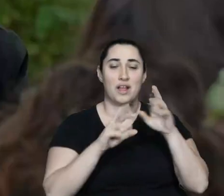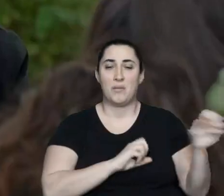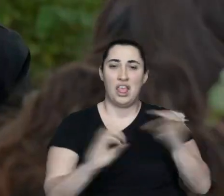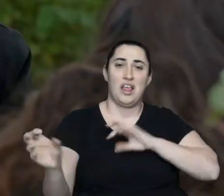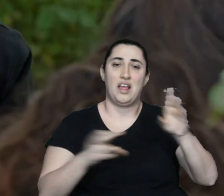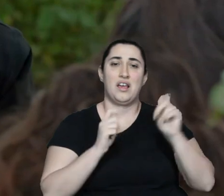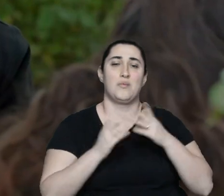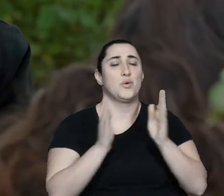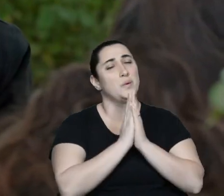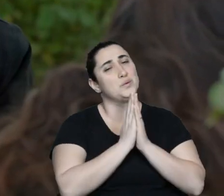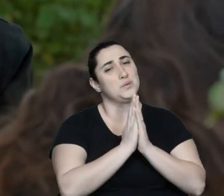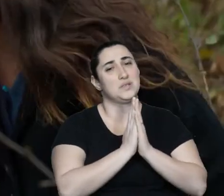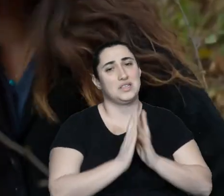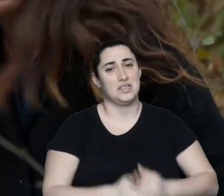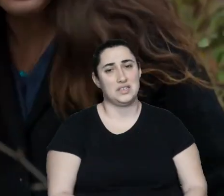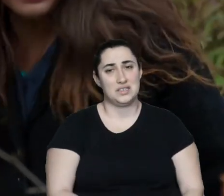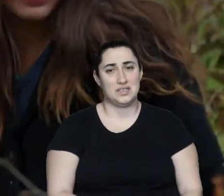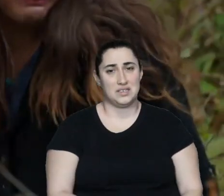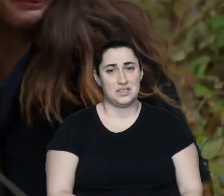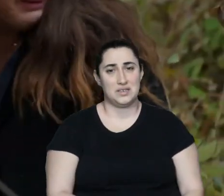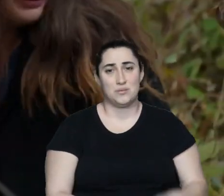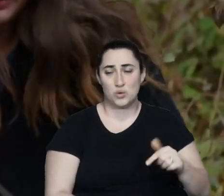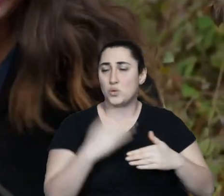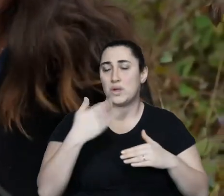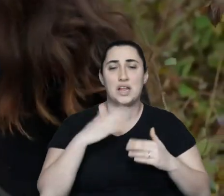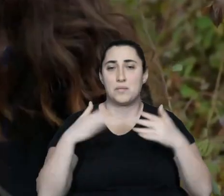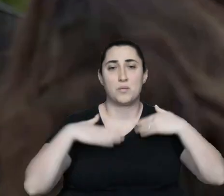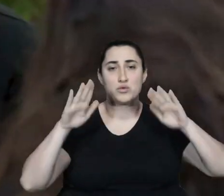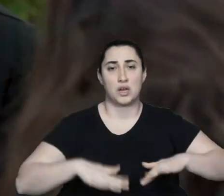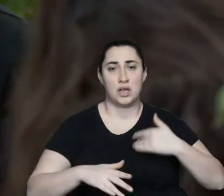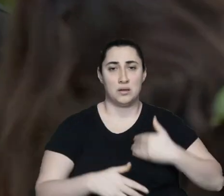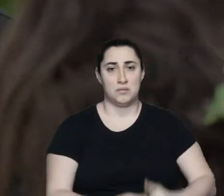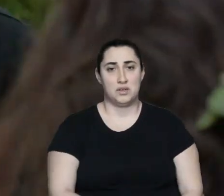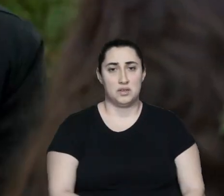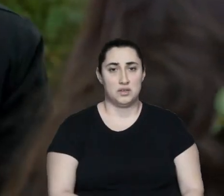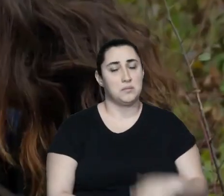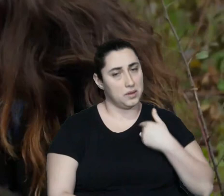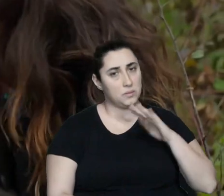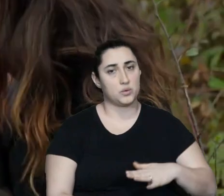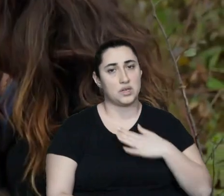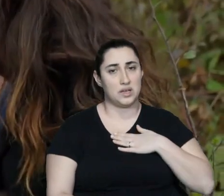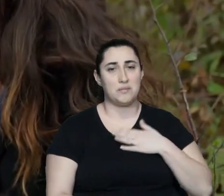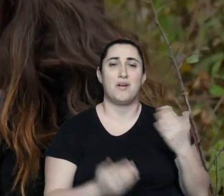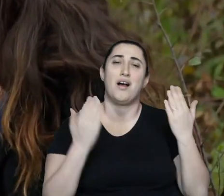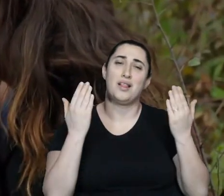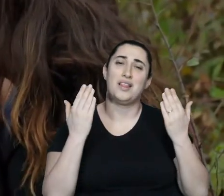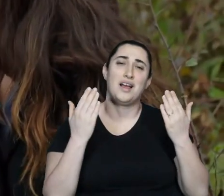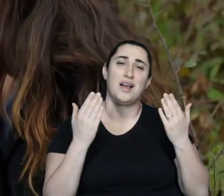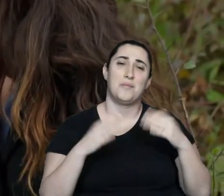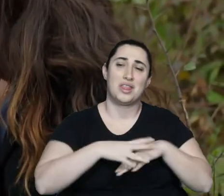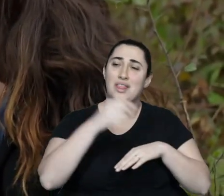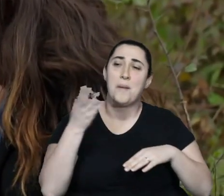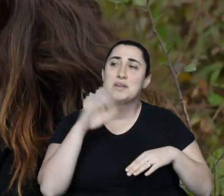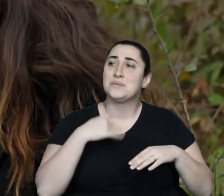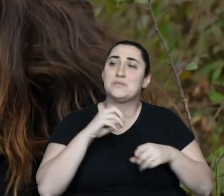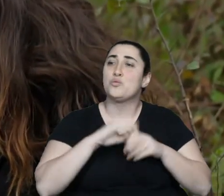oraya düşürdün. Özür dilerim. Ben daha bir yere gitmem. Ben burada kalacağım. Ben de kalacağım. Allah'ım daha